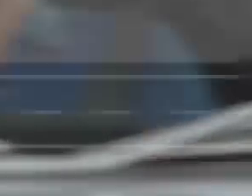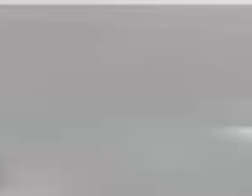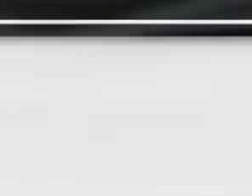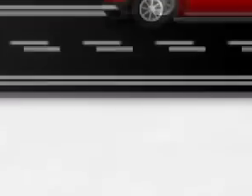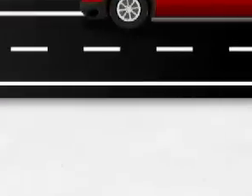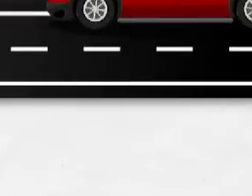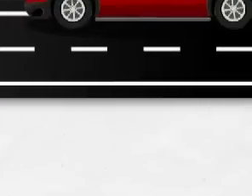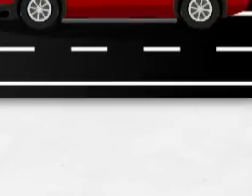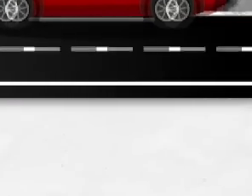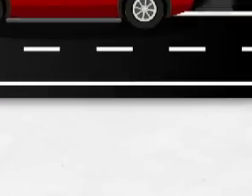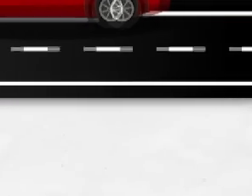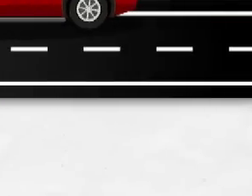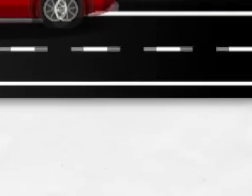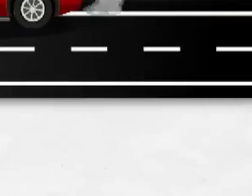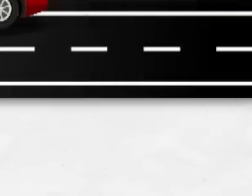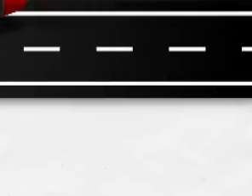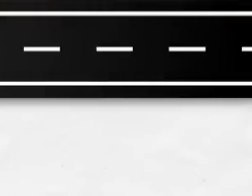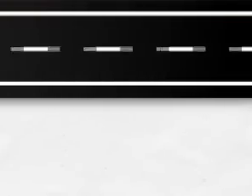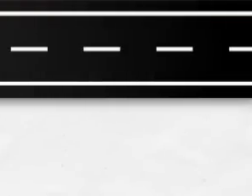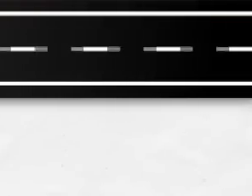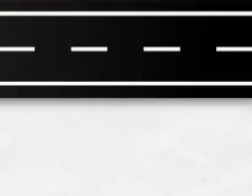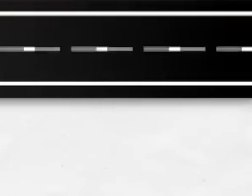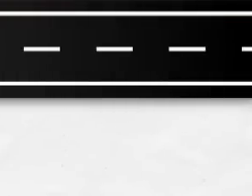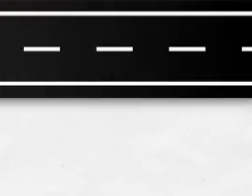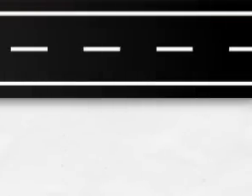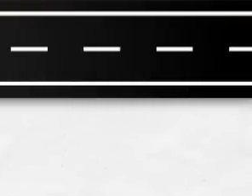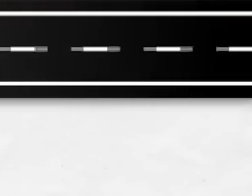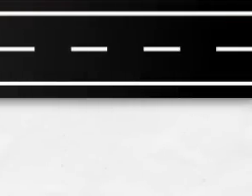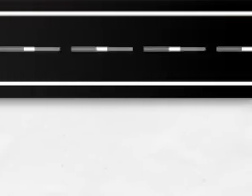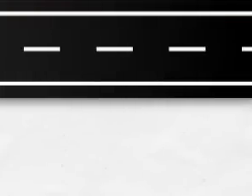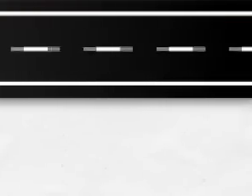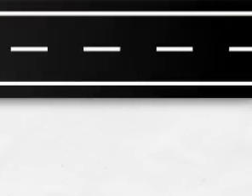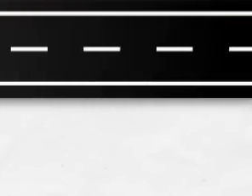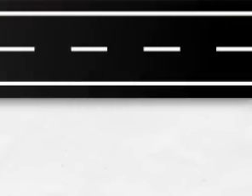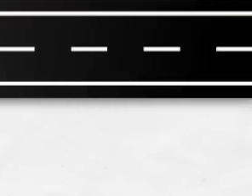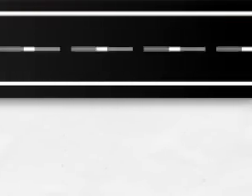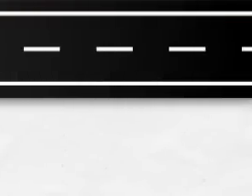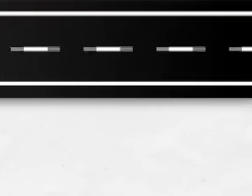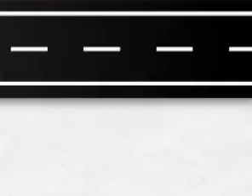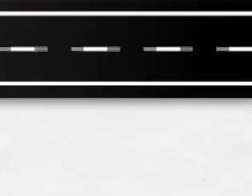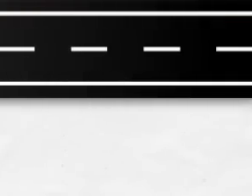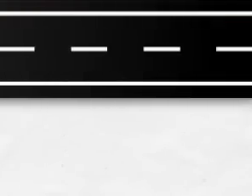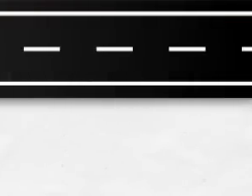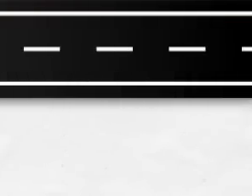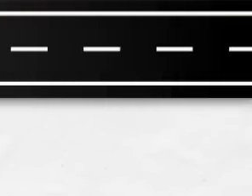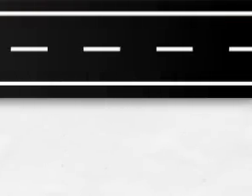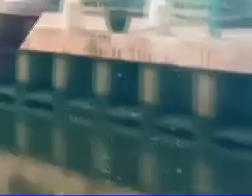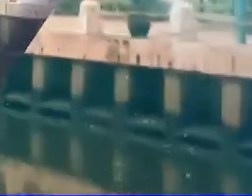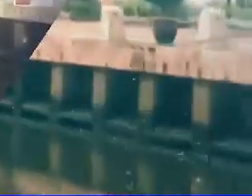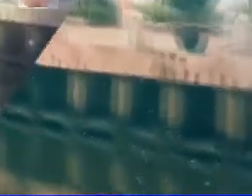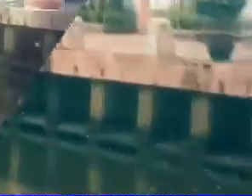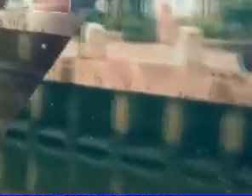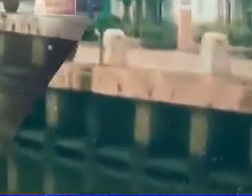sikap anda mengubah segalanya kalau emosi dan patuhi undang-undang Jalan Raya